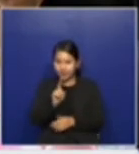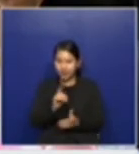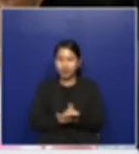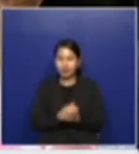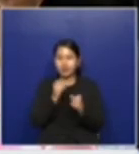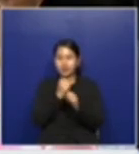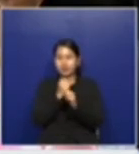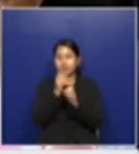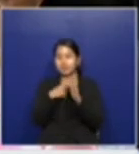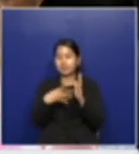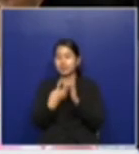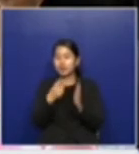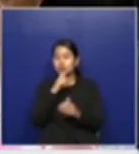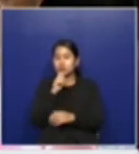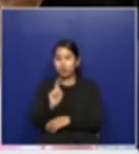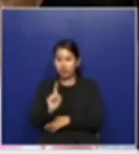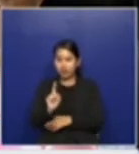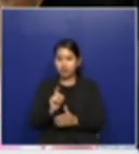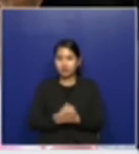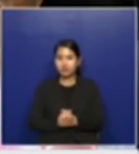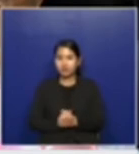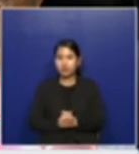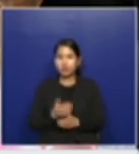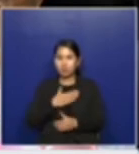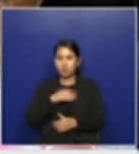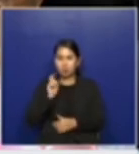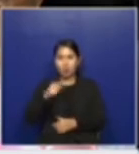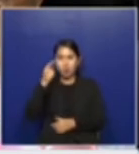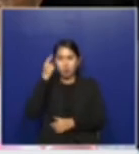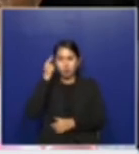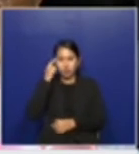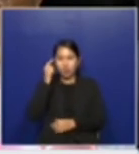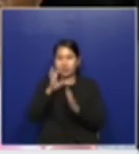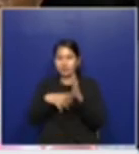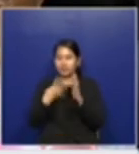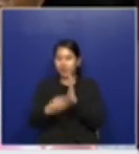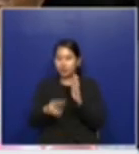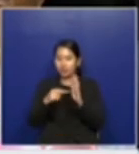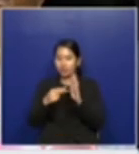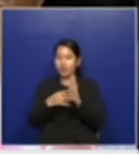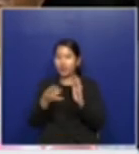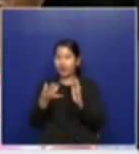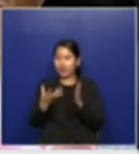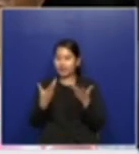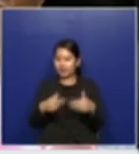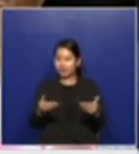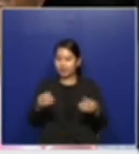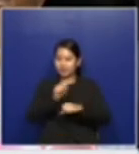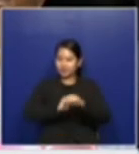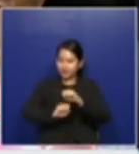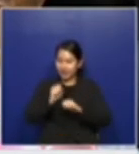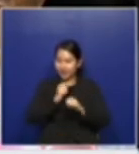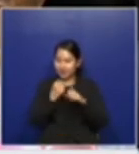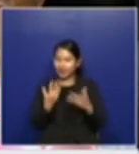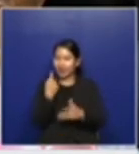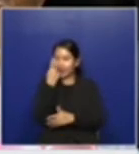ทำมามันอยู่ไหนอ่ะพวกผมควรจะรู้ว่าแผนคืออะไรและจะนำแผนนั้นสู่การปฏิบัติอย่างไรใคร